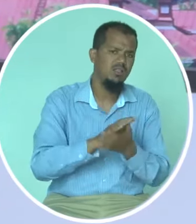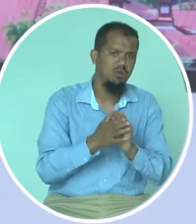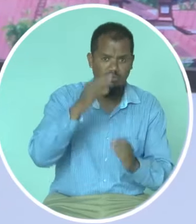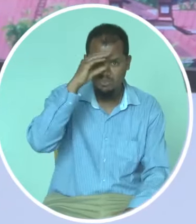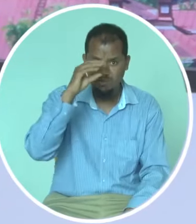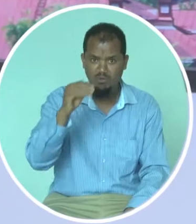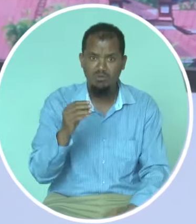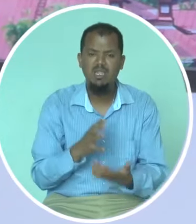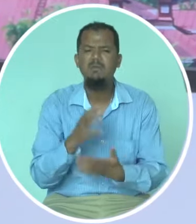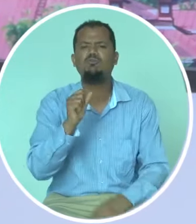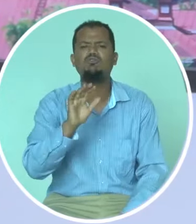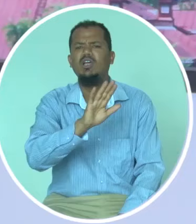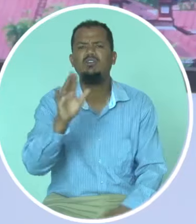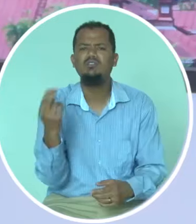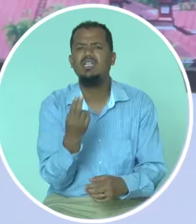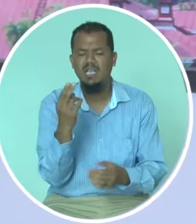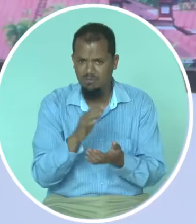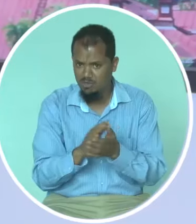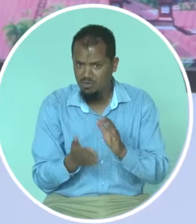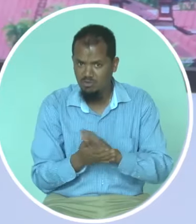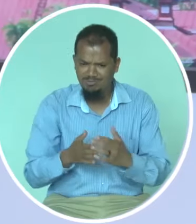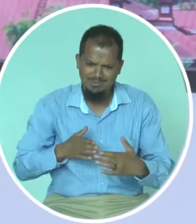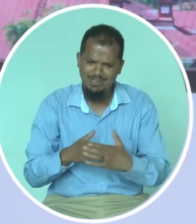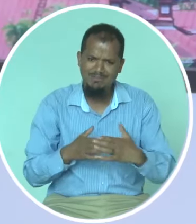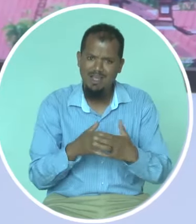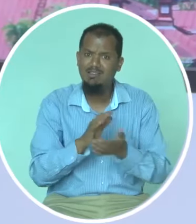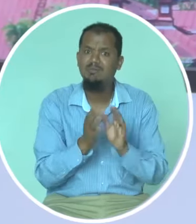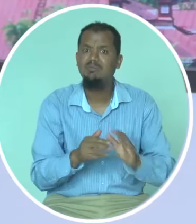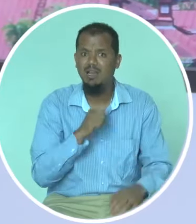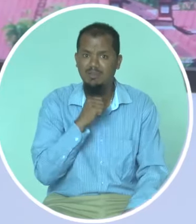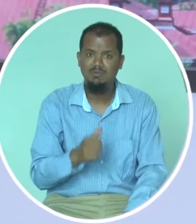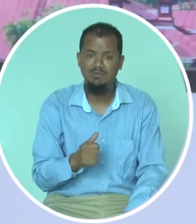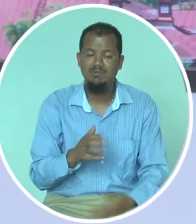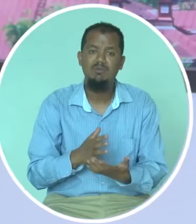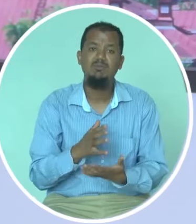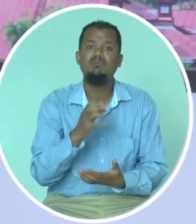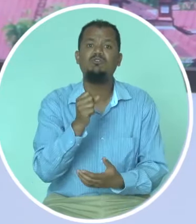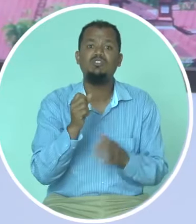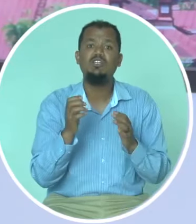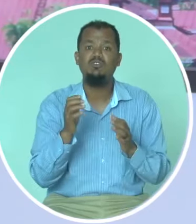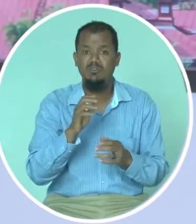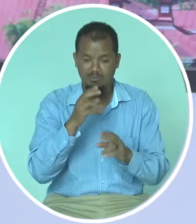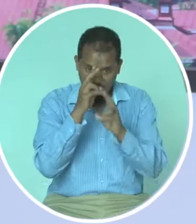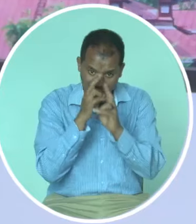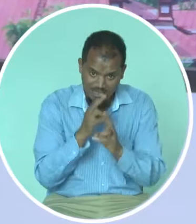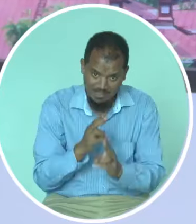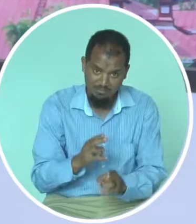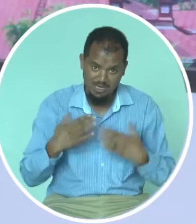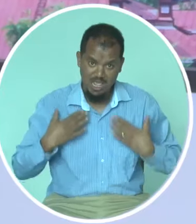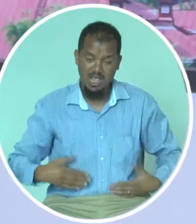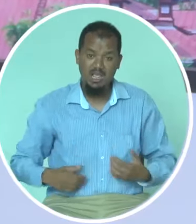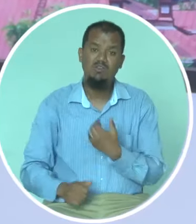ሰዎች የመብቶቻቸው ተጠቃሚ እንዲሆኑ እንቅፋት ባለመሆን እንዲሁም መብቶቻቸውን በማስከበር